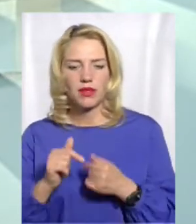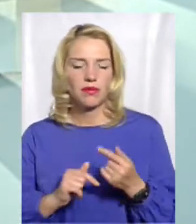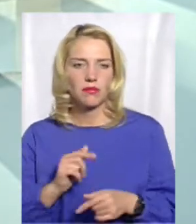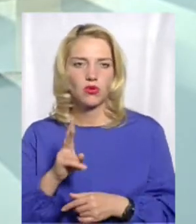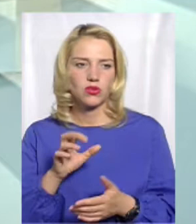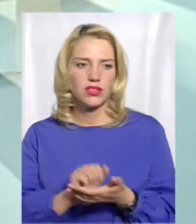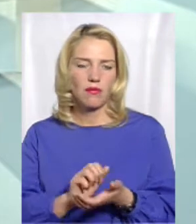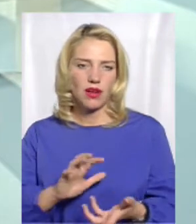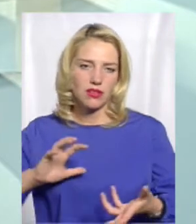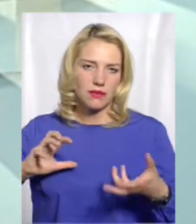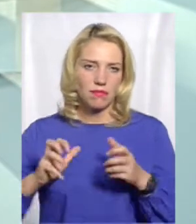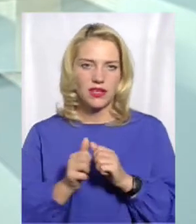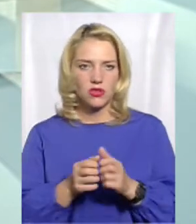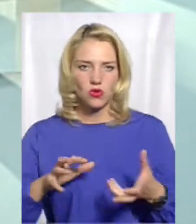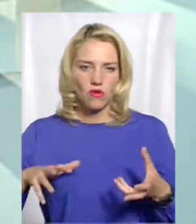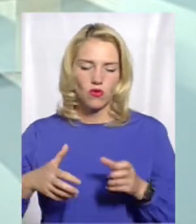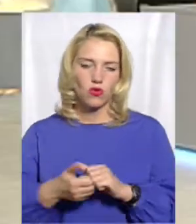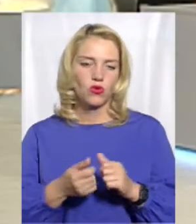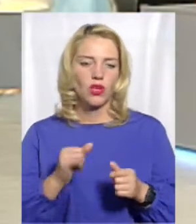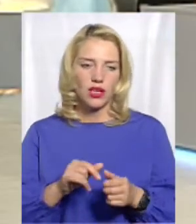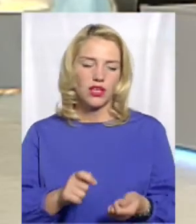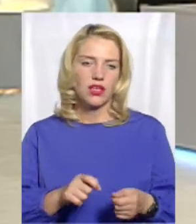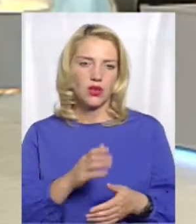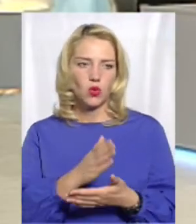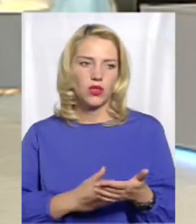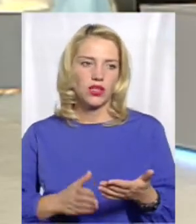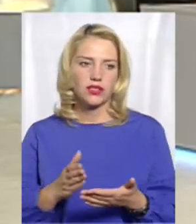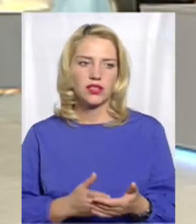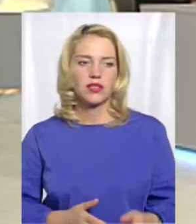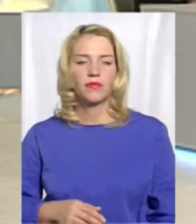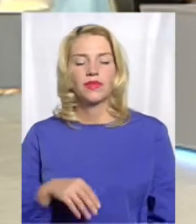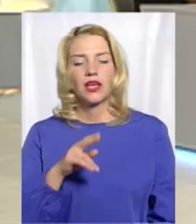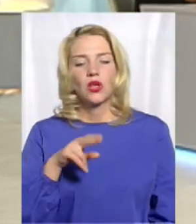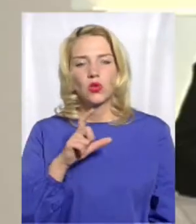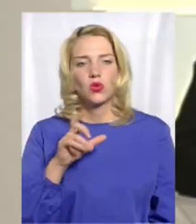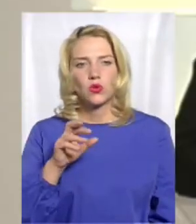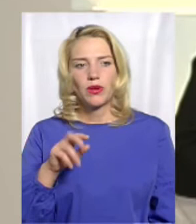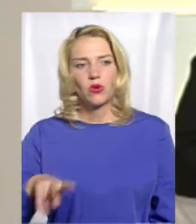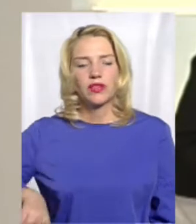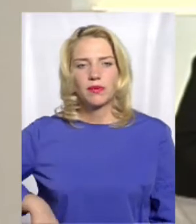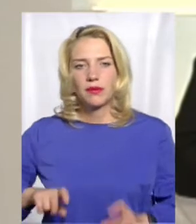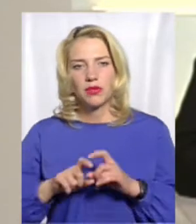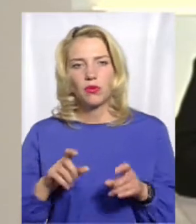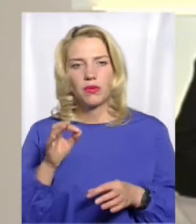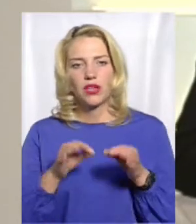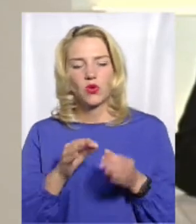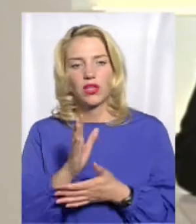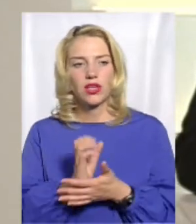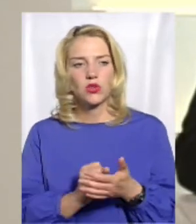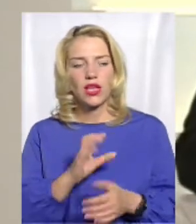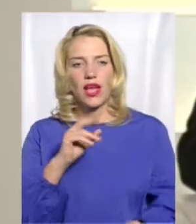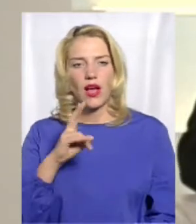тим, що пресують ту ПЕТ-пляшку і потім далі віддають її на утилізацію. Тетяна Дзюблюк, директорка департаменту природних ресурсів